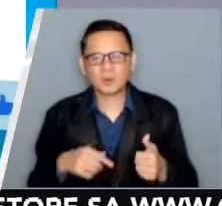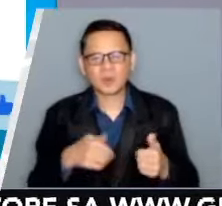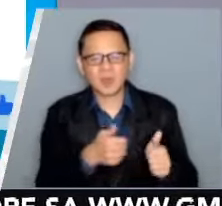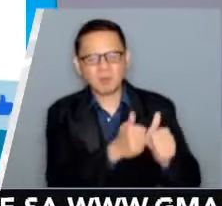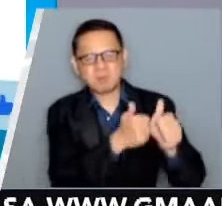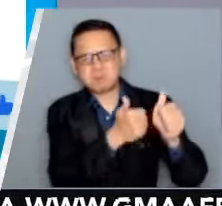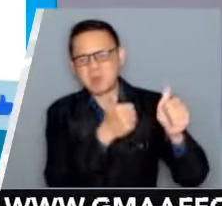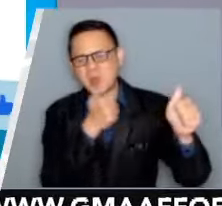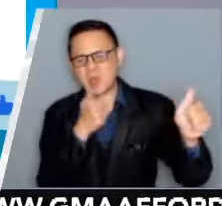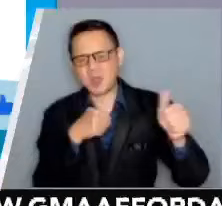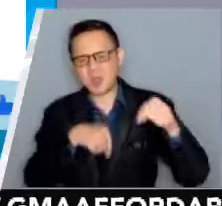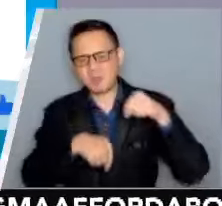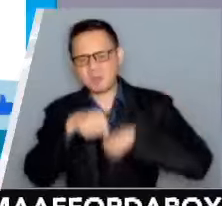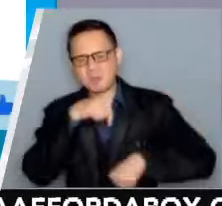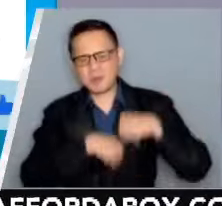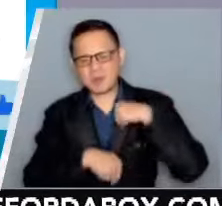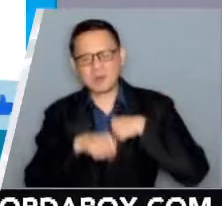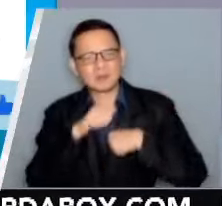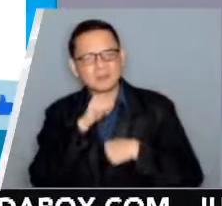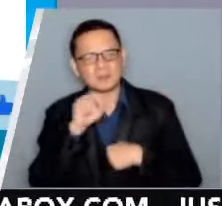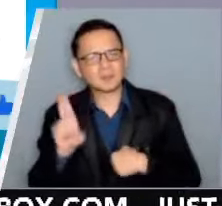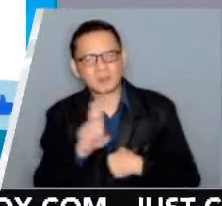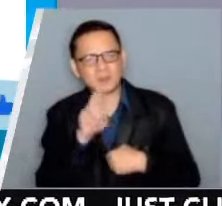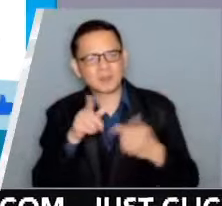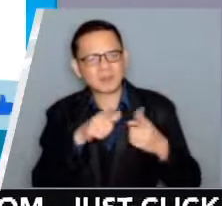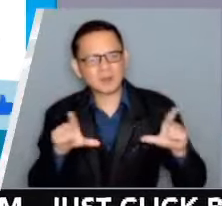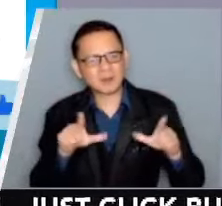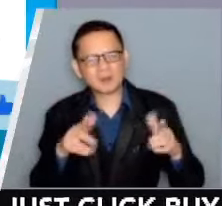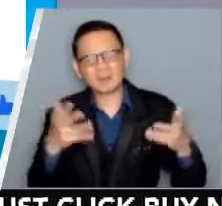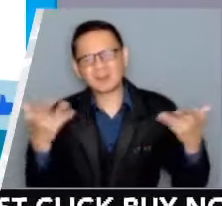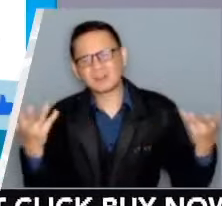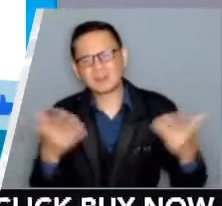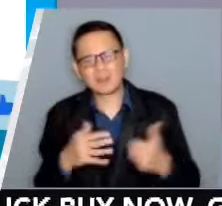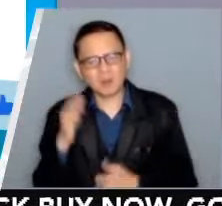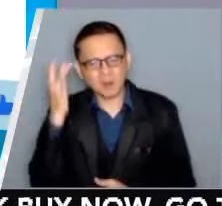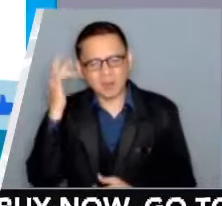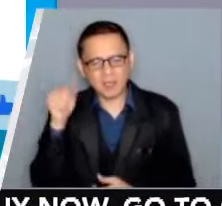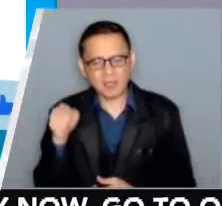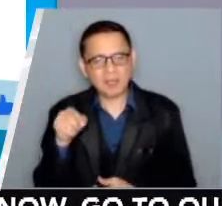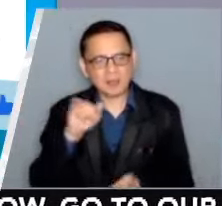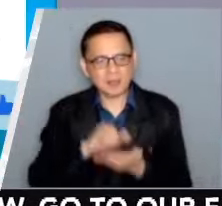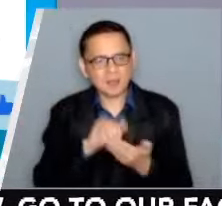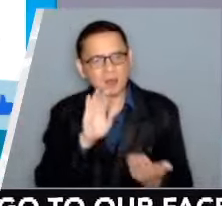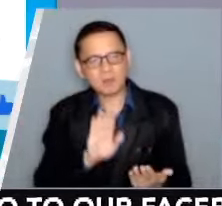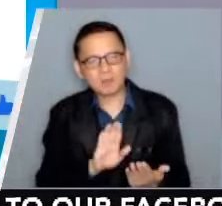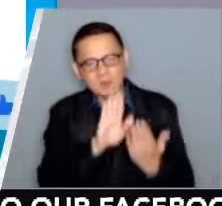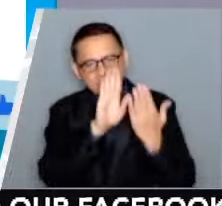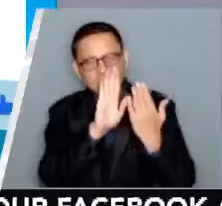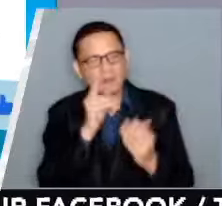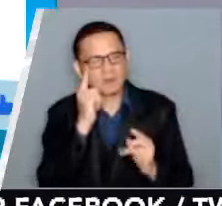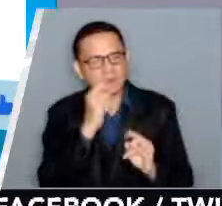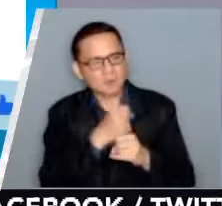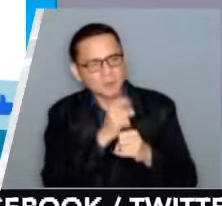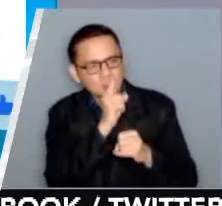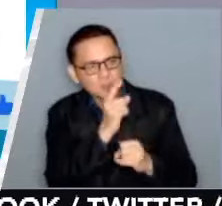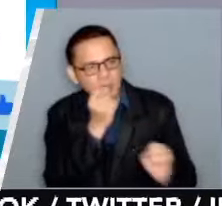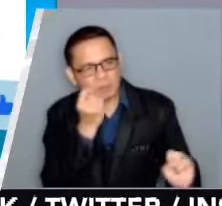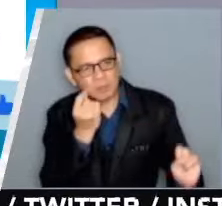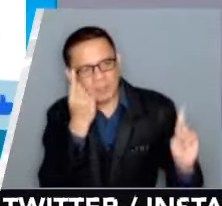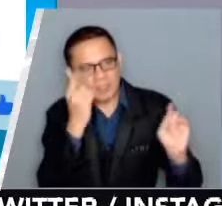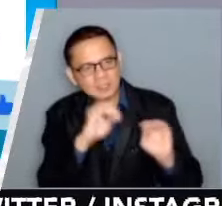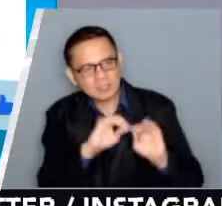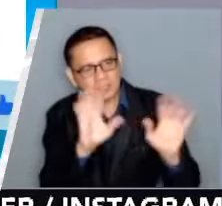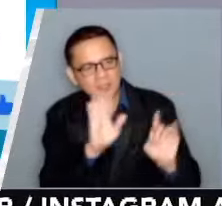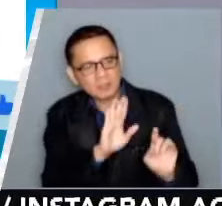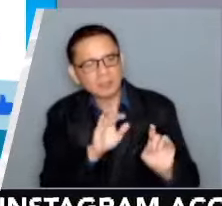ng mother tongue para sa pagtuturo. Ito lang daw kasi ang paraan para mapayabong ang lokal na mga wika